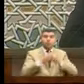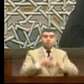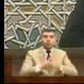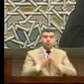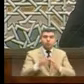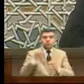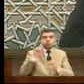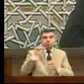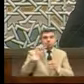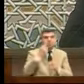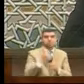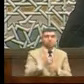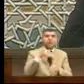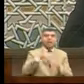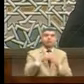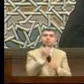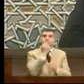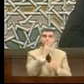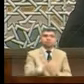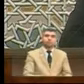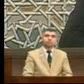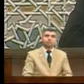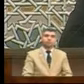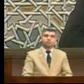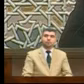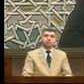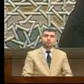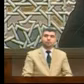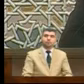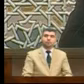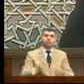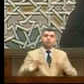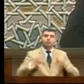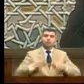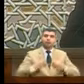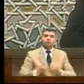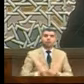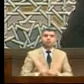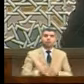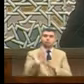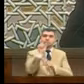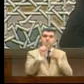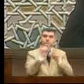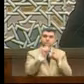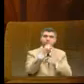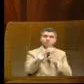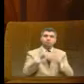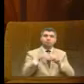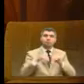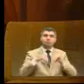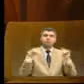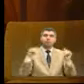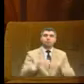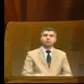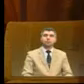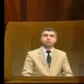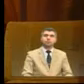الفريق الاشتراكي، فليتفضل مشكورا. السيد الرئيس، السيدة والسادة النواب المحترمين، السادة